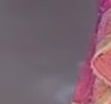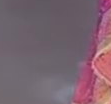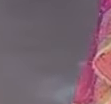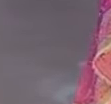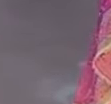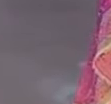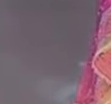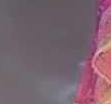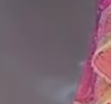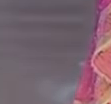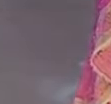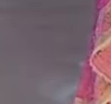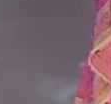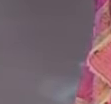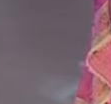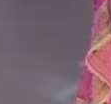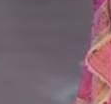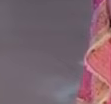शौर्य मुझा